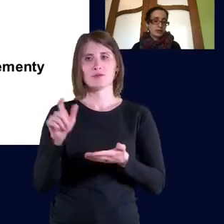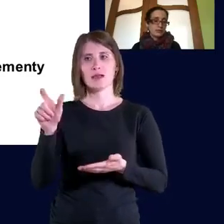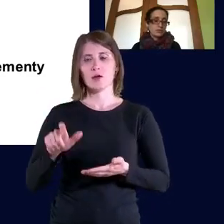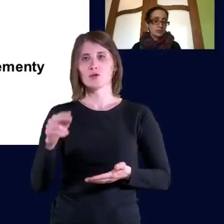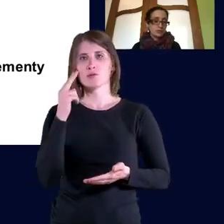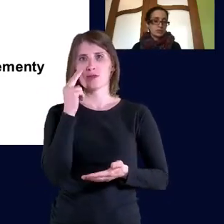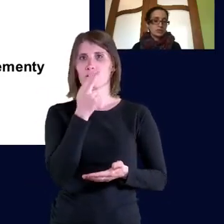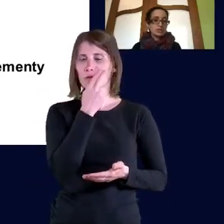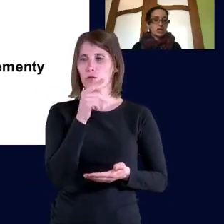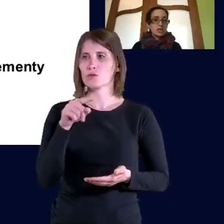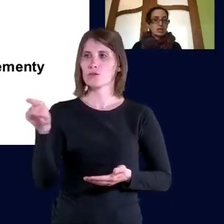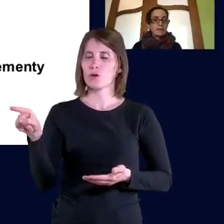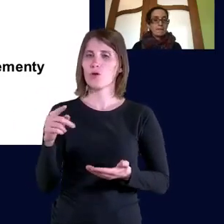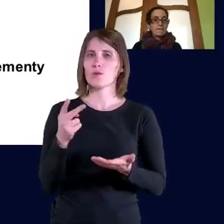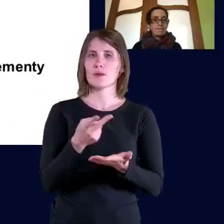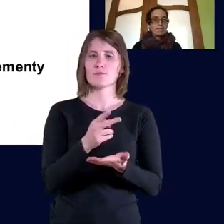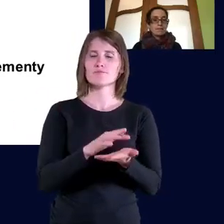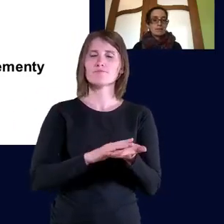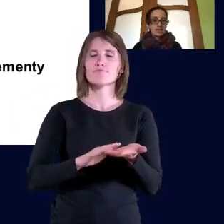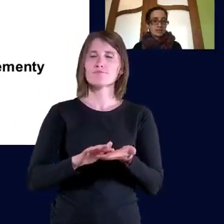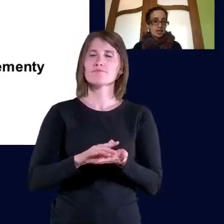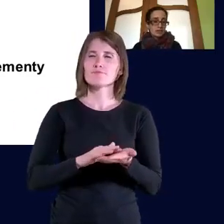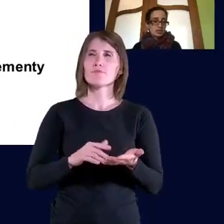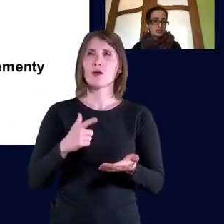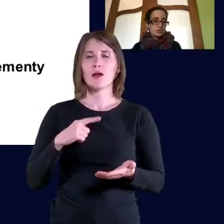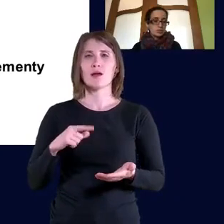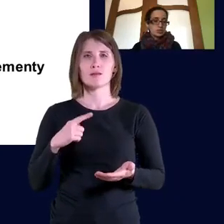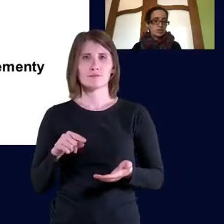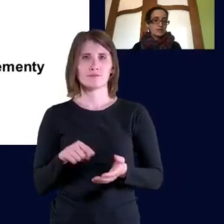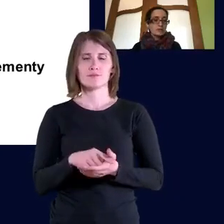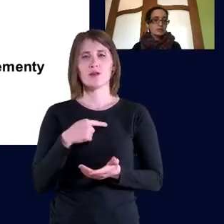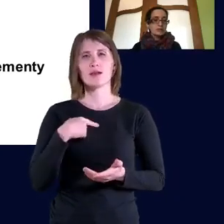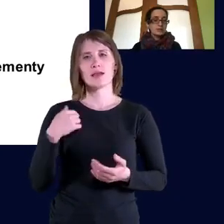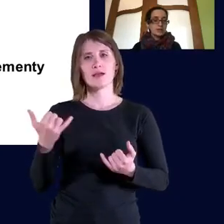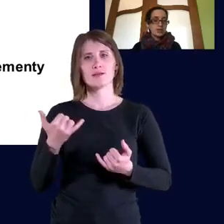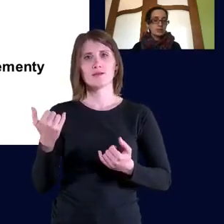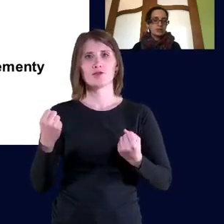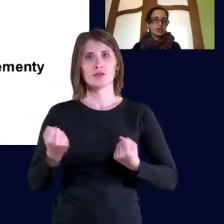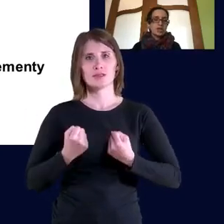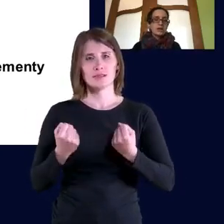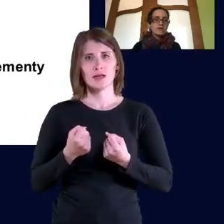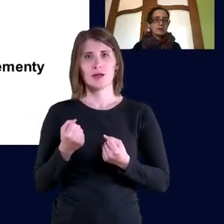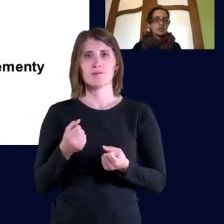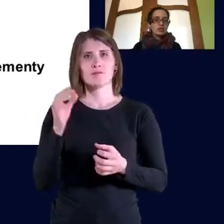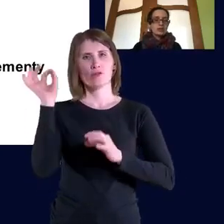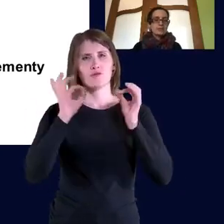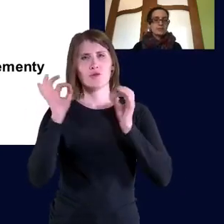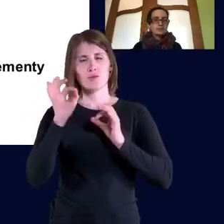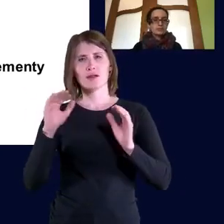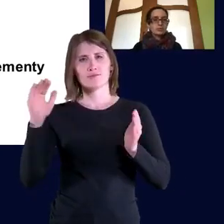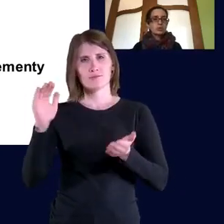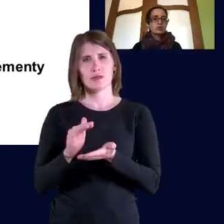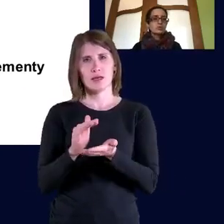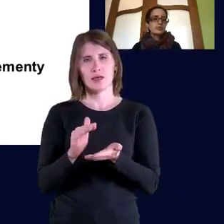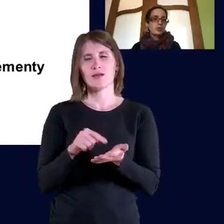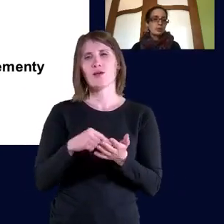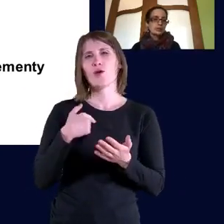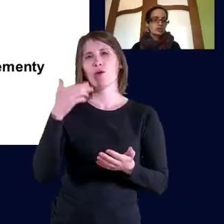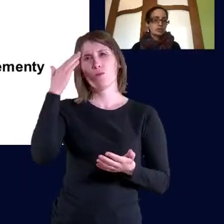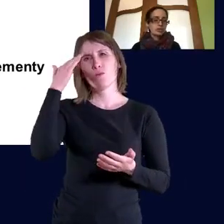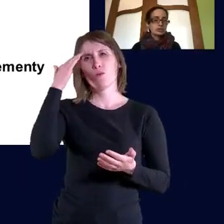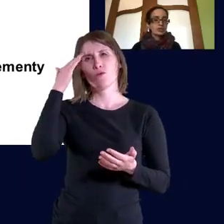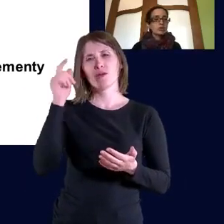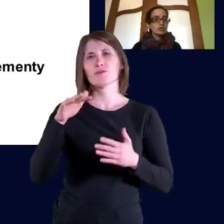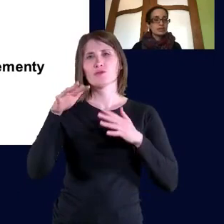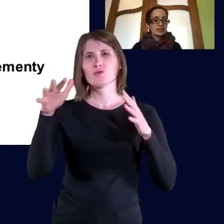samą grafiką zapoznać Ja staram się zawsze umieszczać informacji niewiele ponieważ wiem że dużo osób